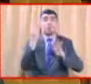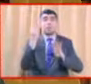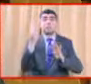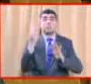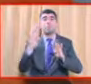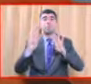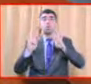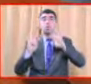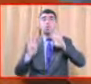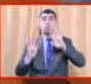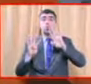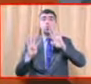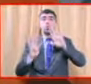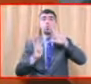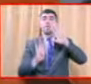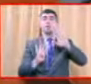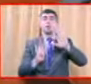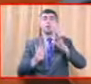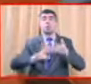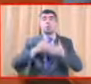8389 منطقه من اصل